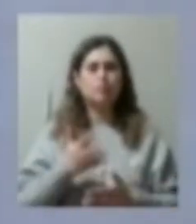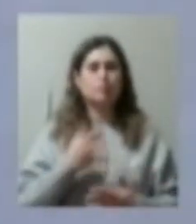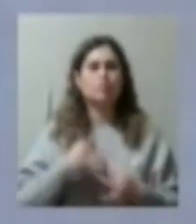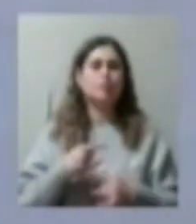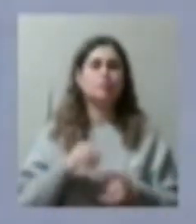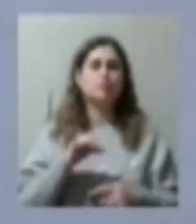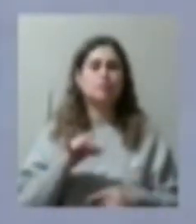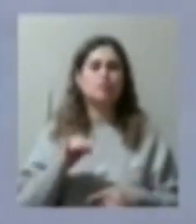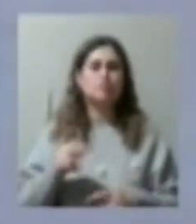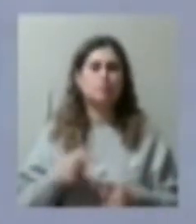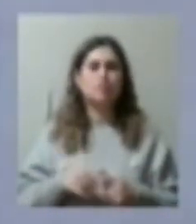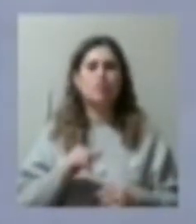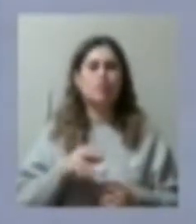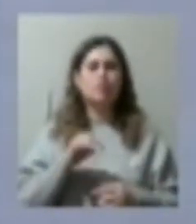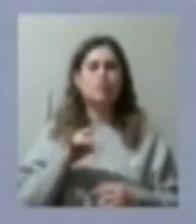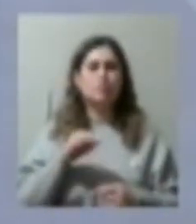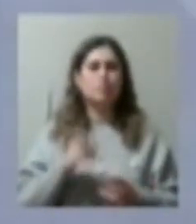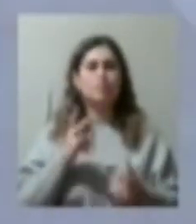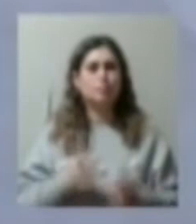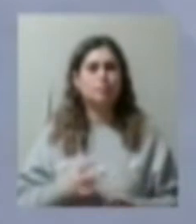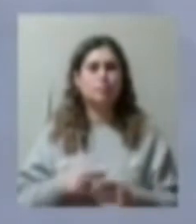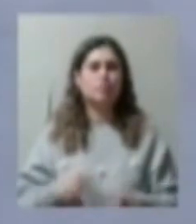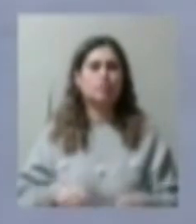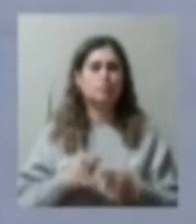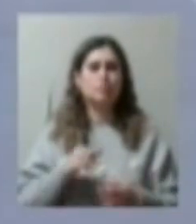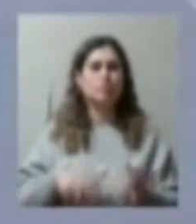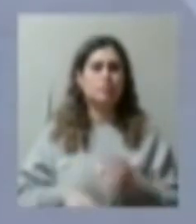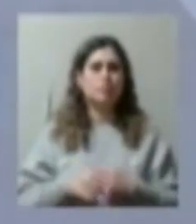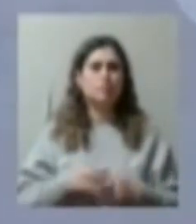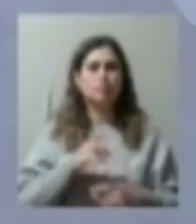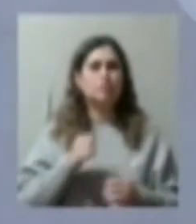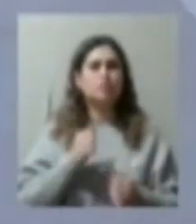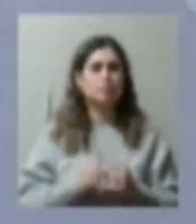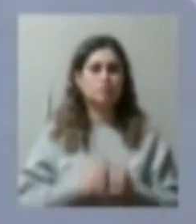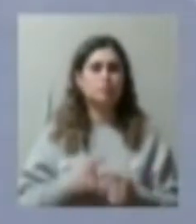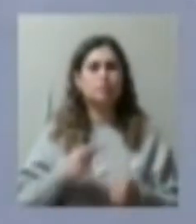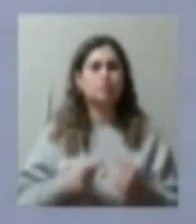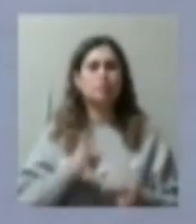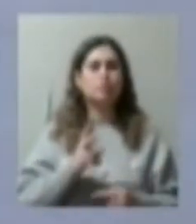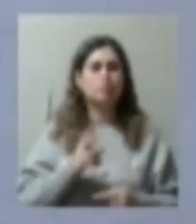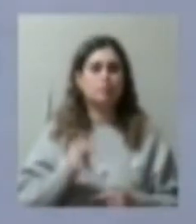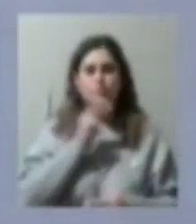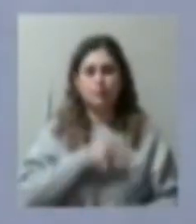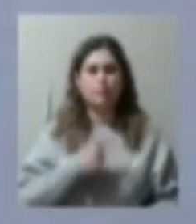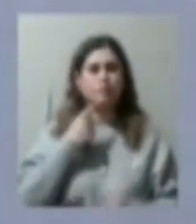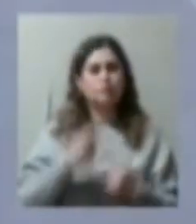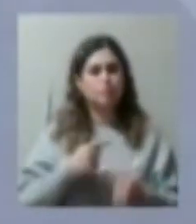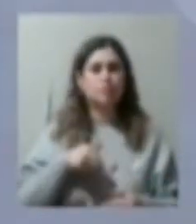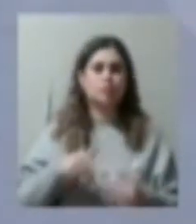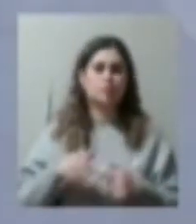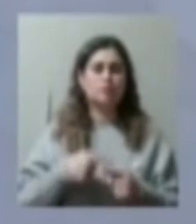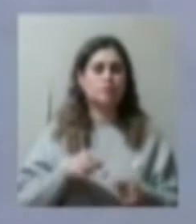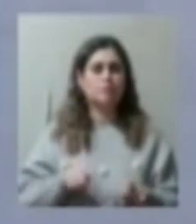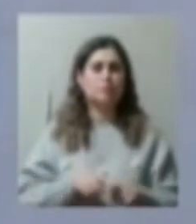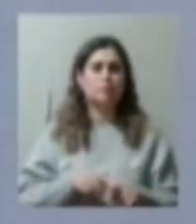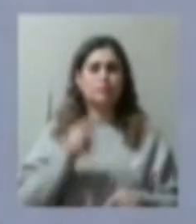статистику, транспортні пригоди або порушення на дорозі найчастіше через кого відбуваються? Через пішоходів чи все ж таки